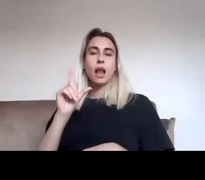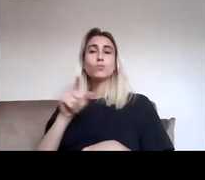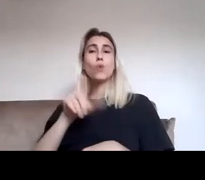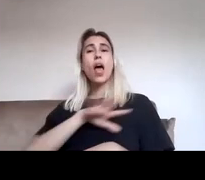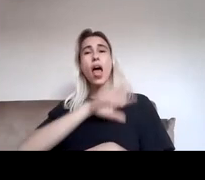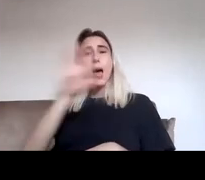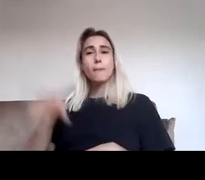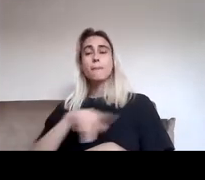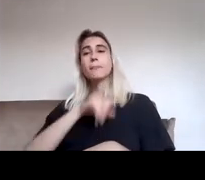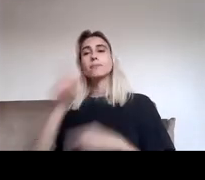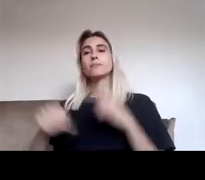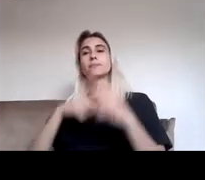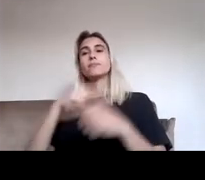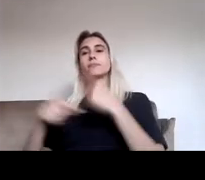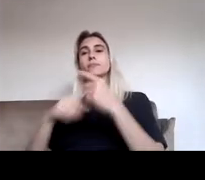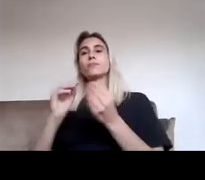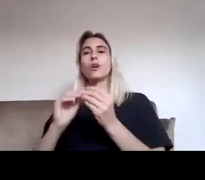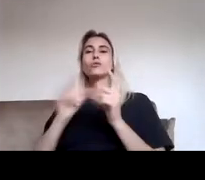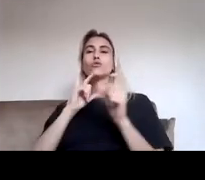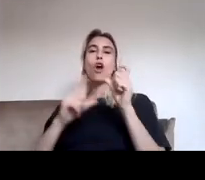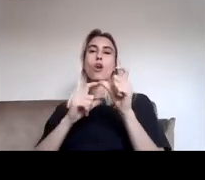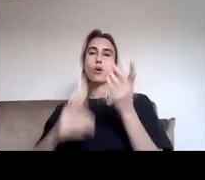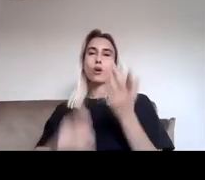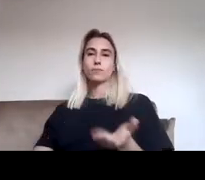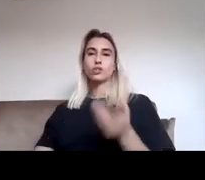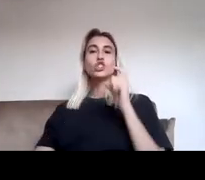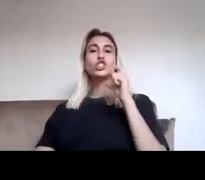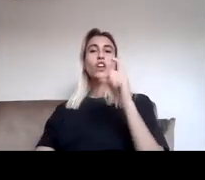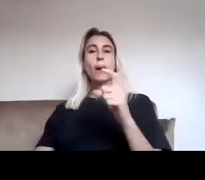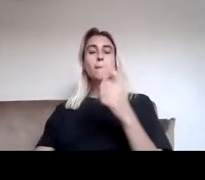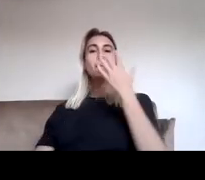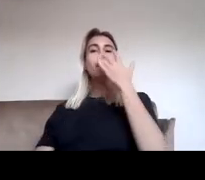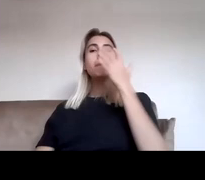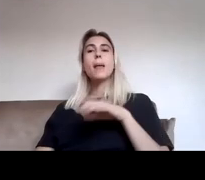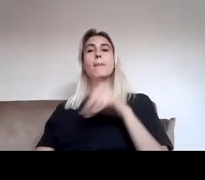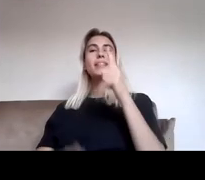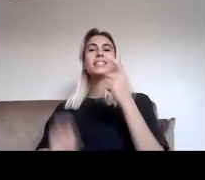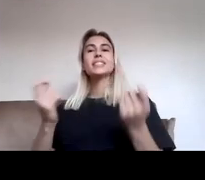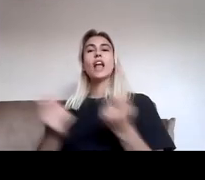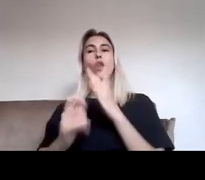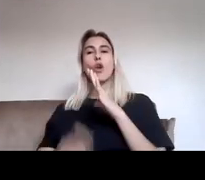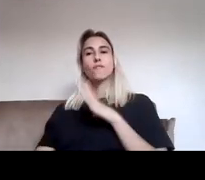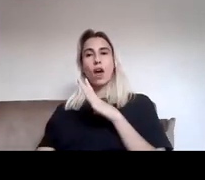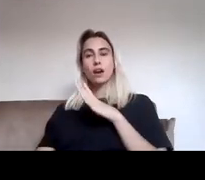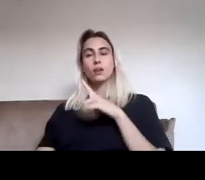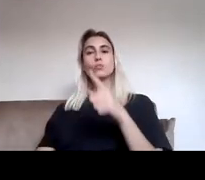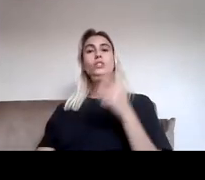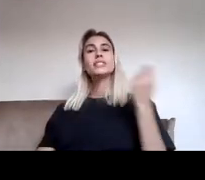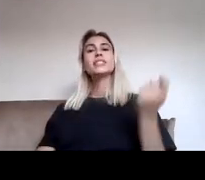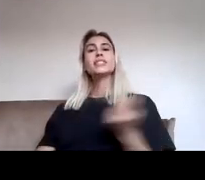birbirini besleyen sorular. Bu soruların tabii cevaplarını bekleyen bir sektör var. Bu sektör